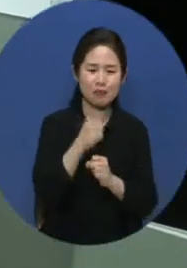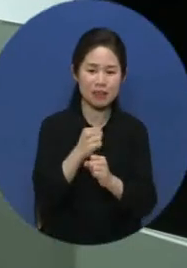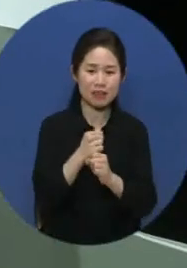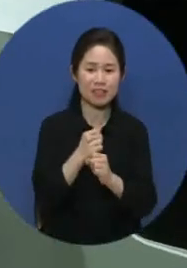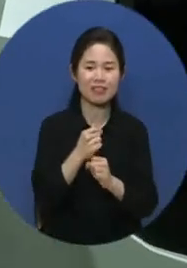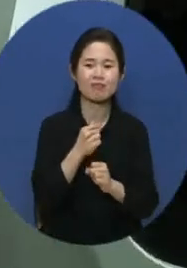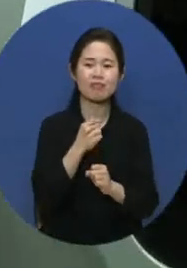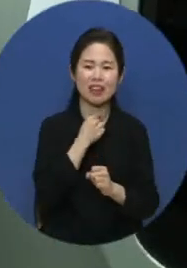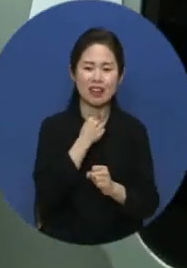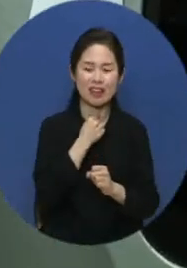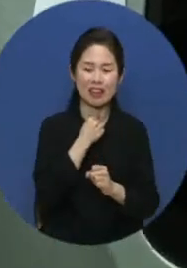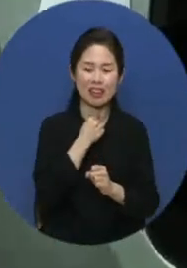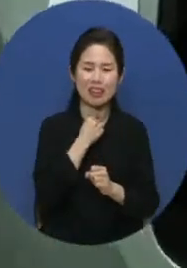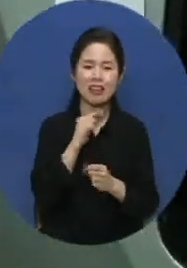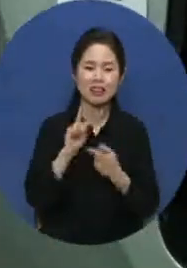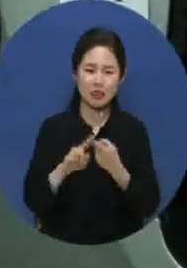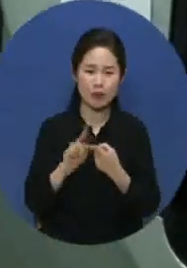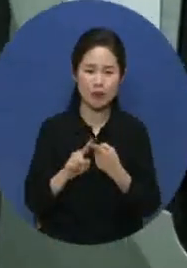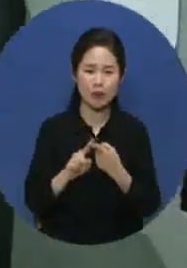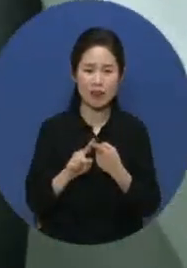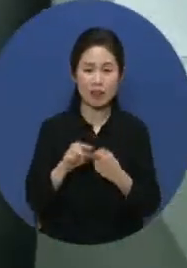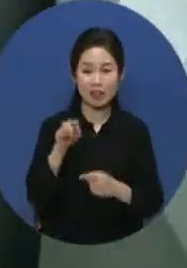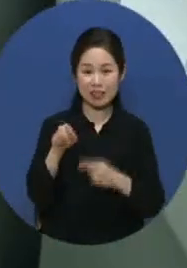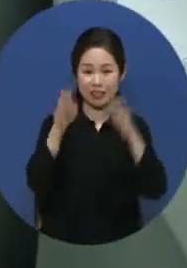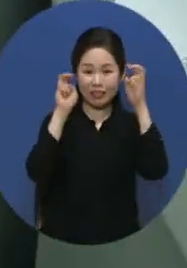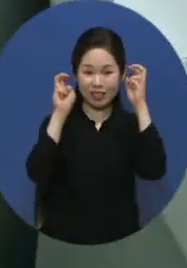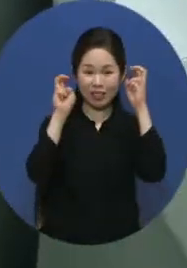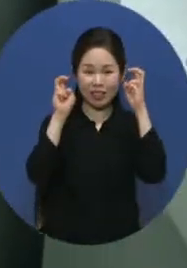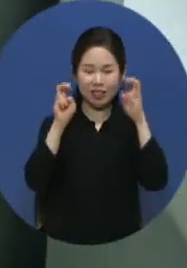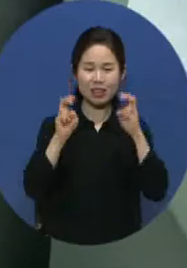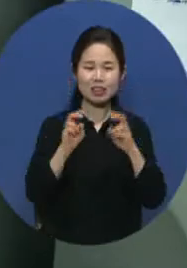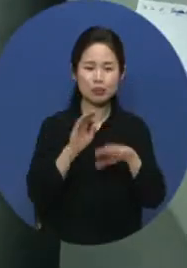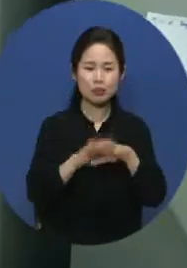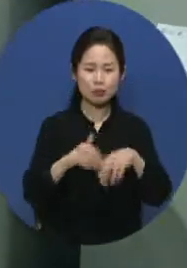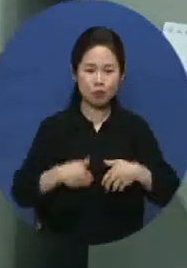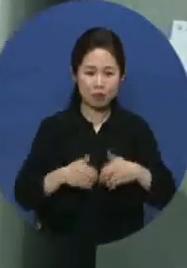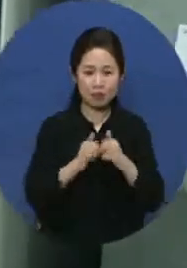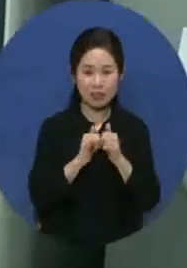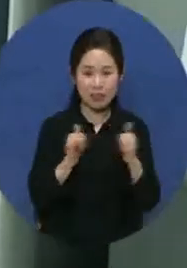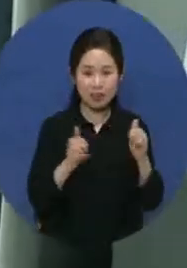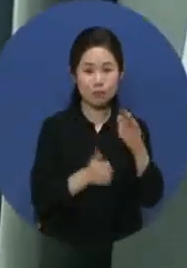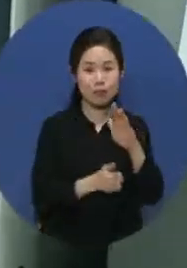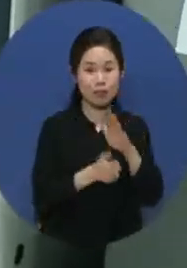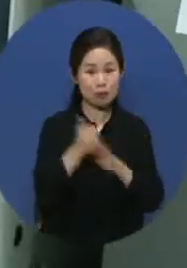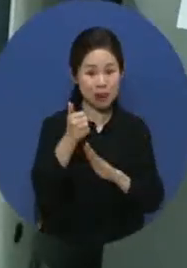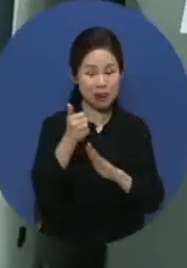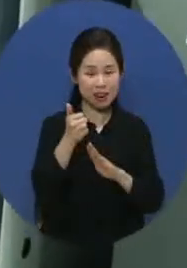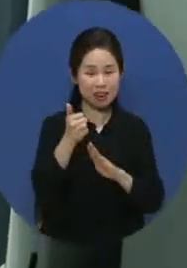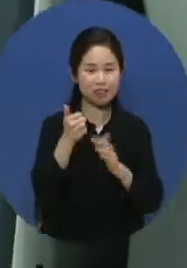손이 필요한 사람들에게 희망을 넘어 꿈이 되고 있습니다.